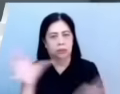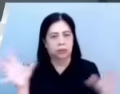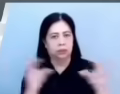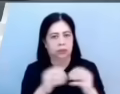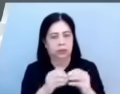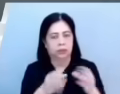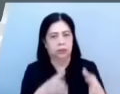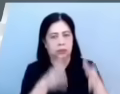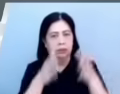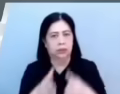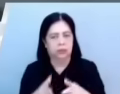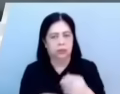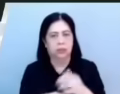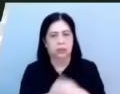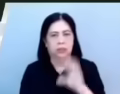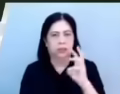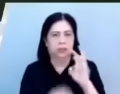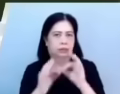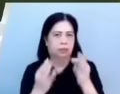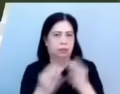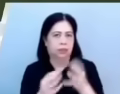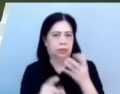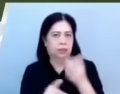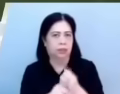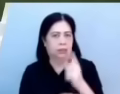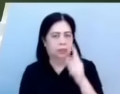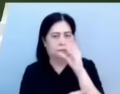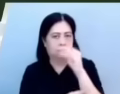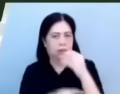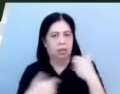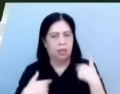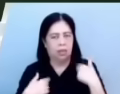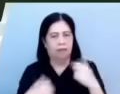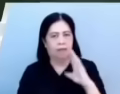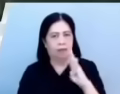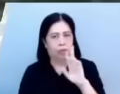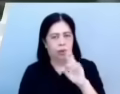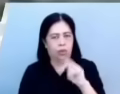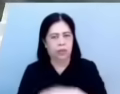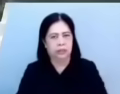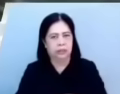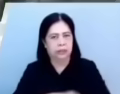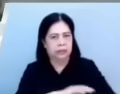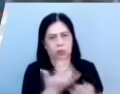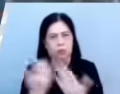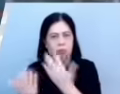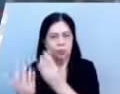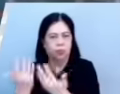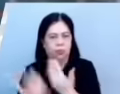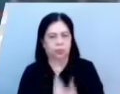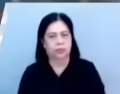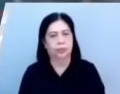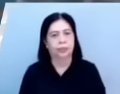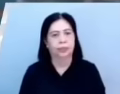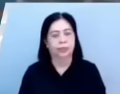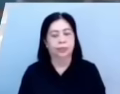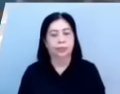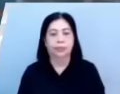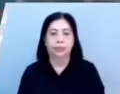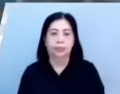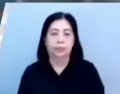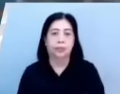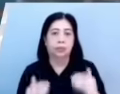ang naapektuhan. Isang lalaki ang nagtamo ng first degree burn sa ilang bahagi ng kanyang katawan. Umakyat na